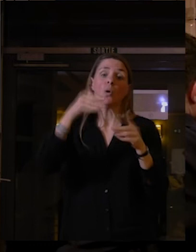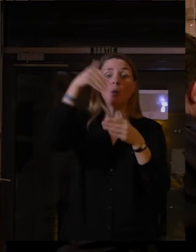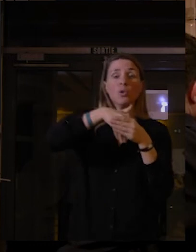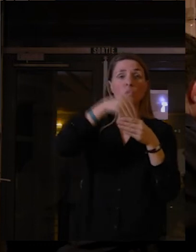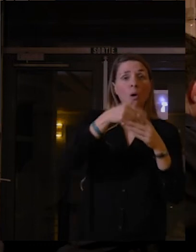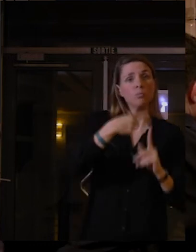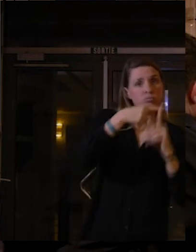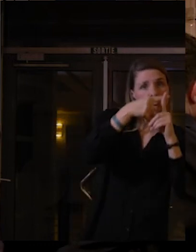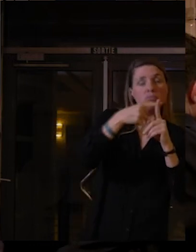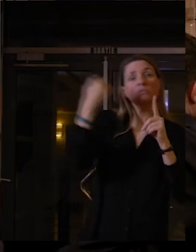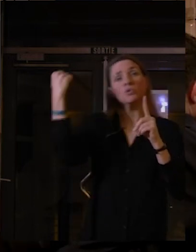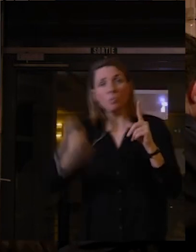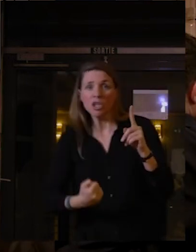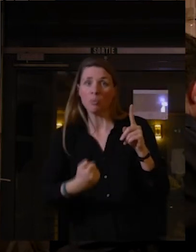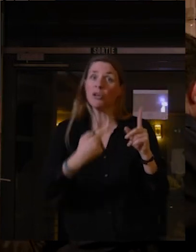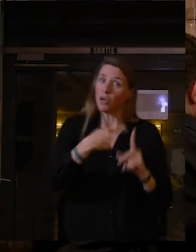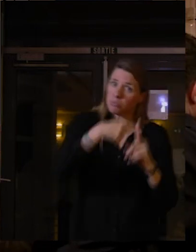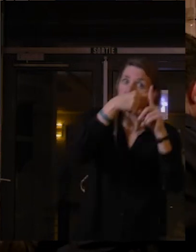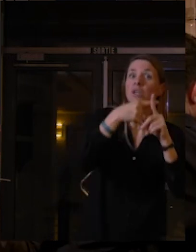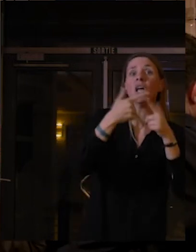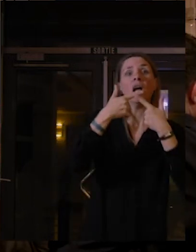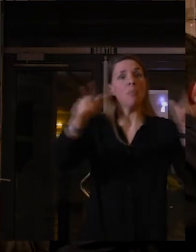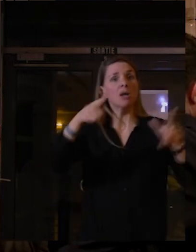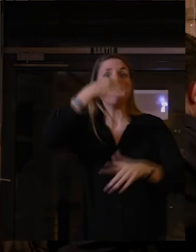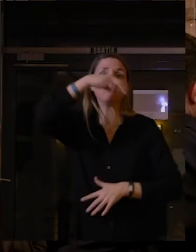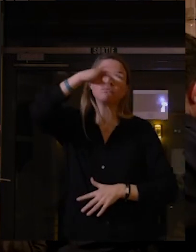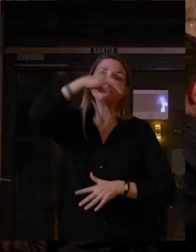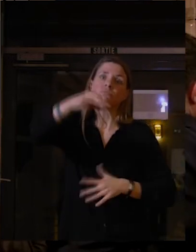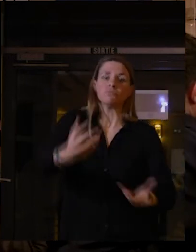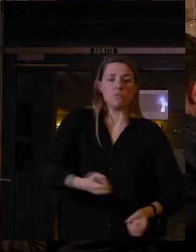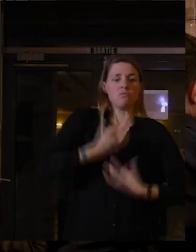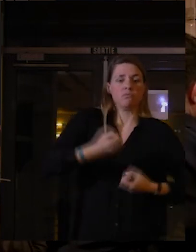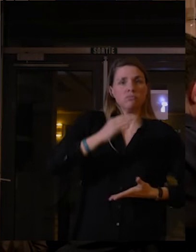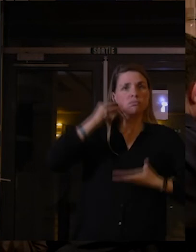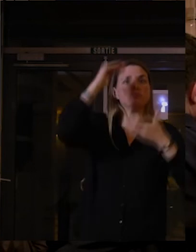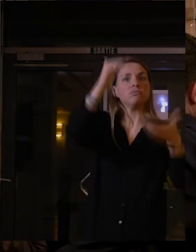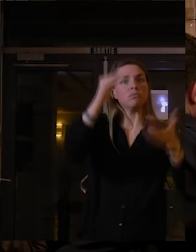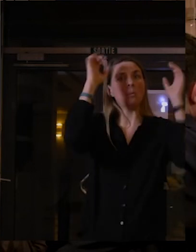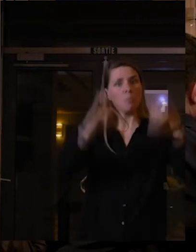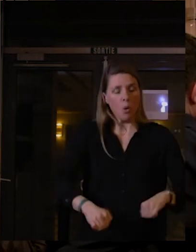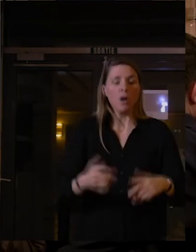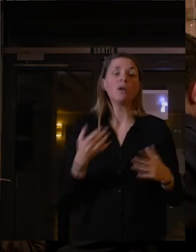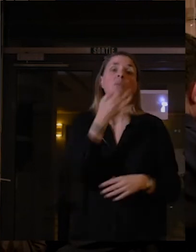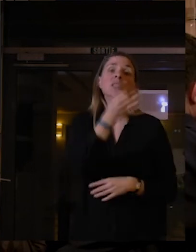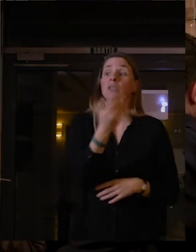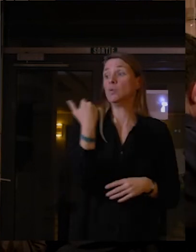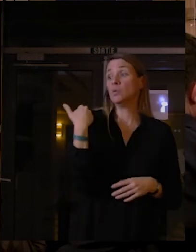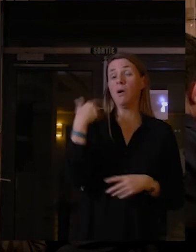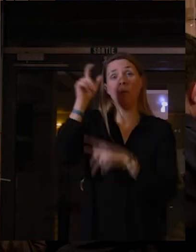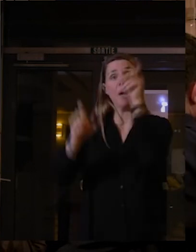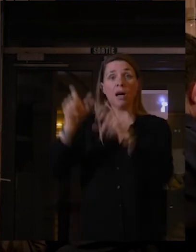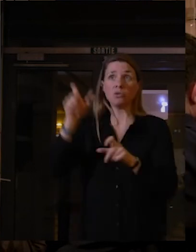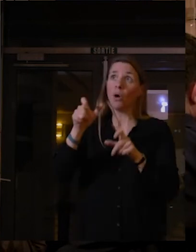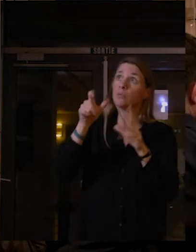sociaux, il y a du pire, mais il y a du très bon, il y a la libération de la parole. On trouve, comme on disait tout à l'heure, des gens auxquels on peut